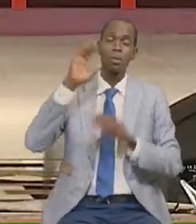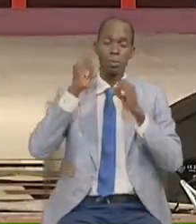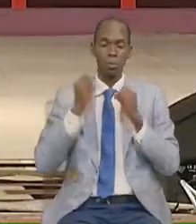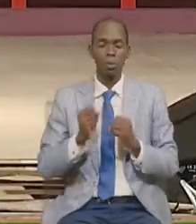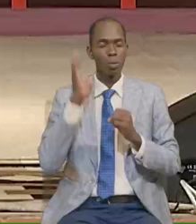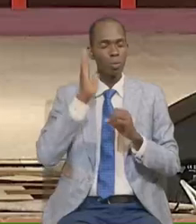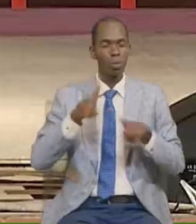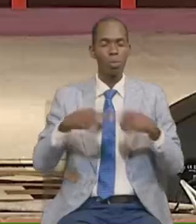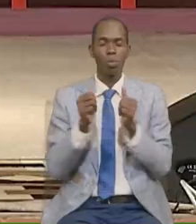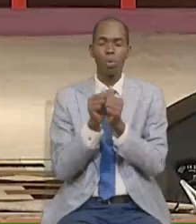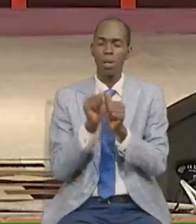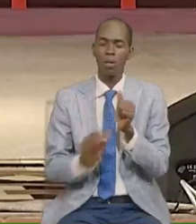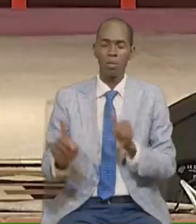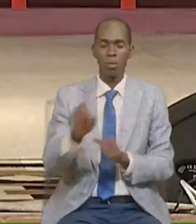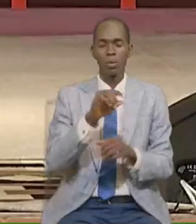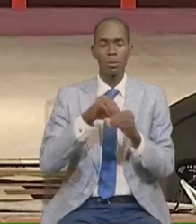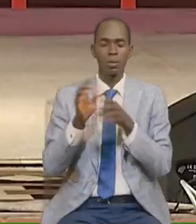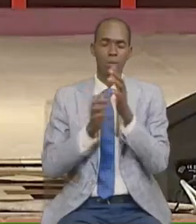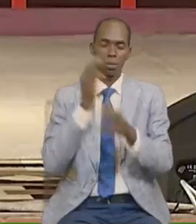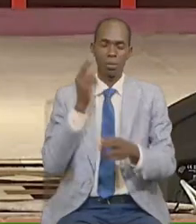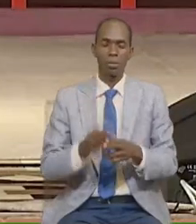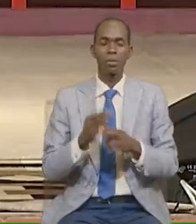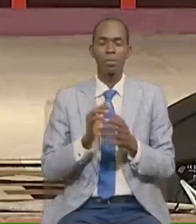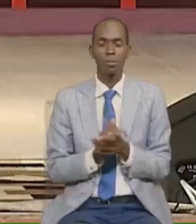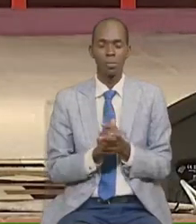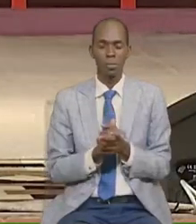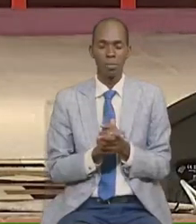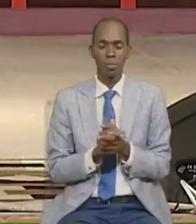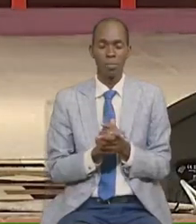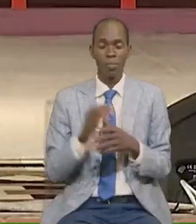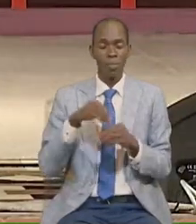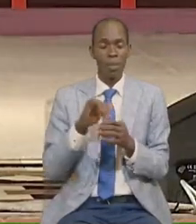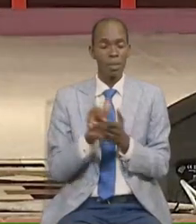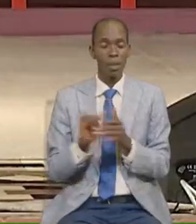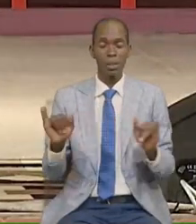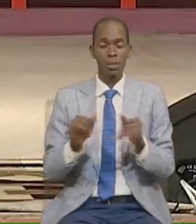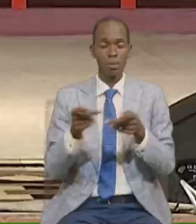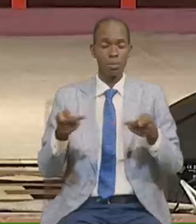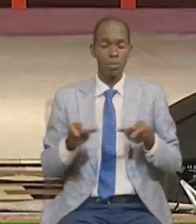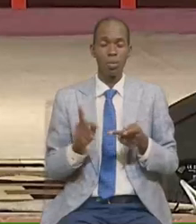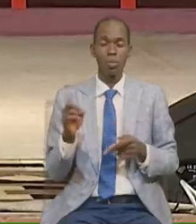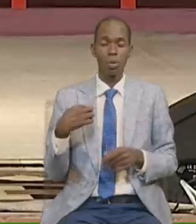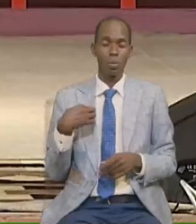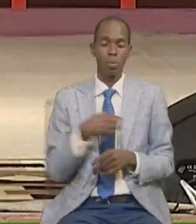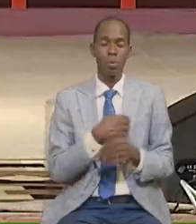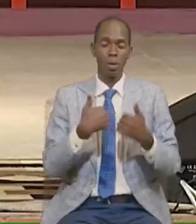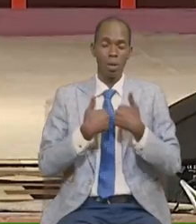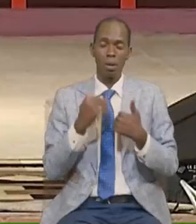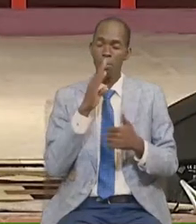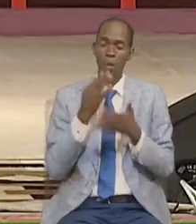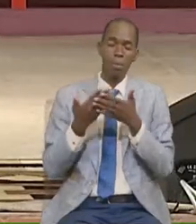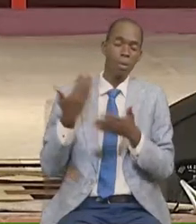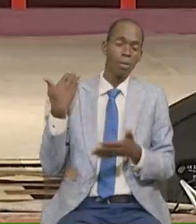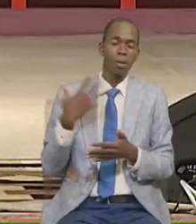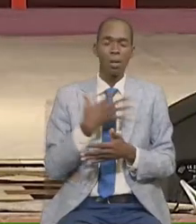chacun au nom de Jésus dans le même lieu nous étions avant et nous étions faibles